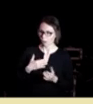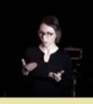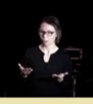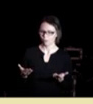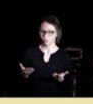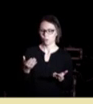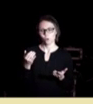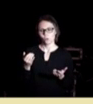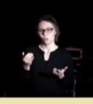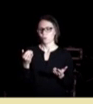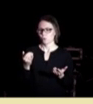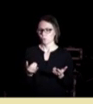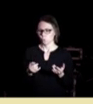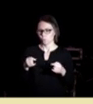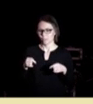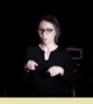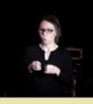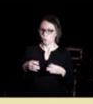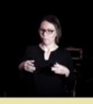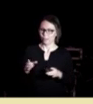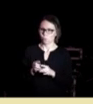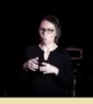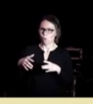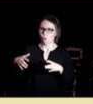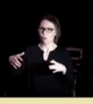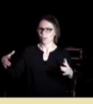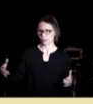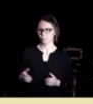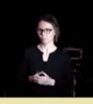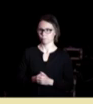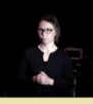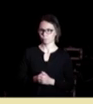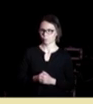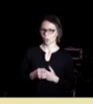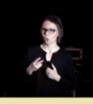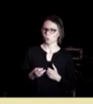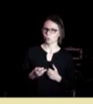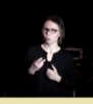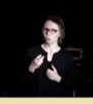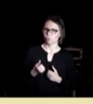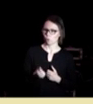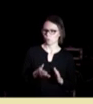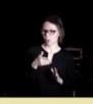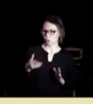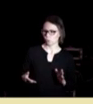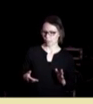at dette er en utvikling som er økende. I en 20-årsperiode så øker, i den